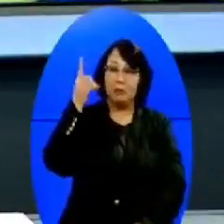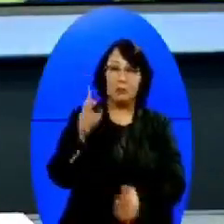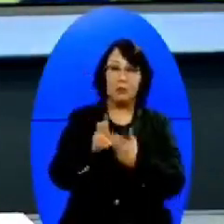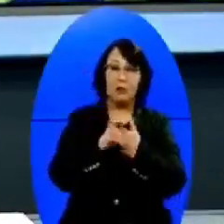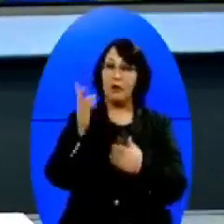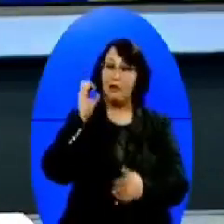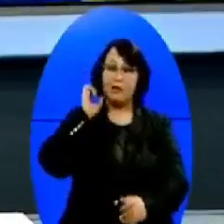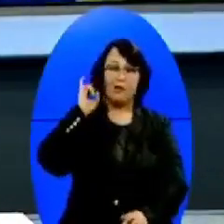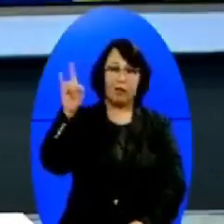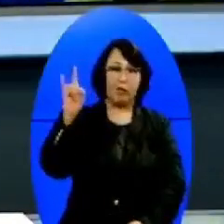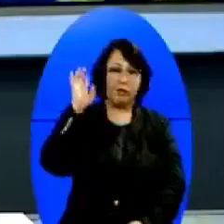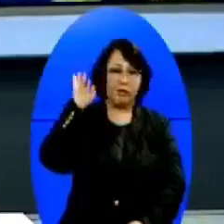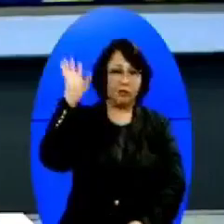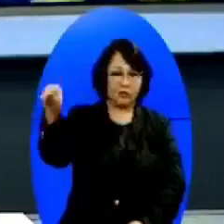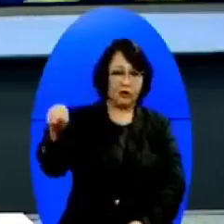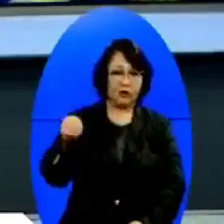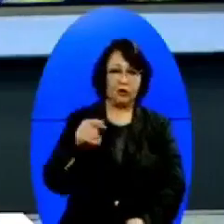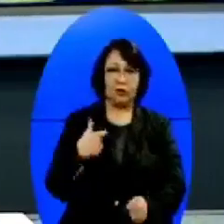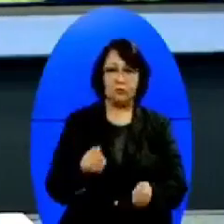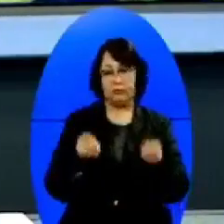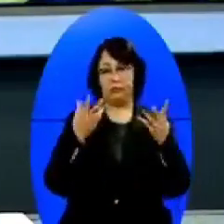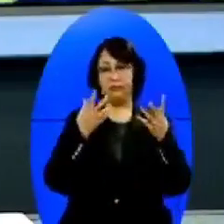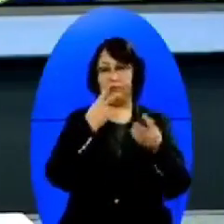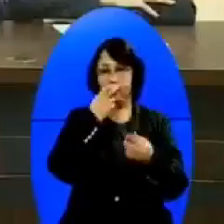угаардах тохиолдлууд бүрдэгдсээр байна.